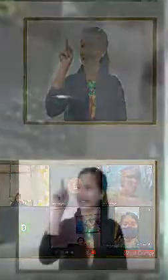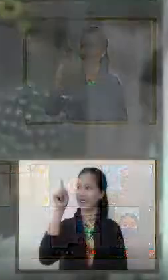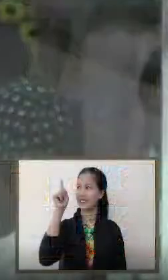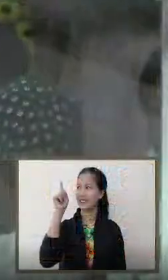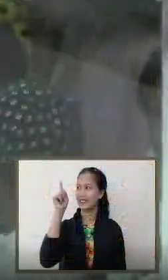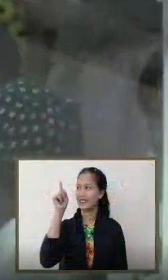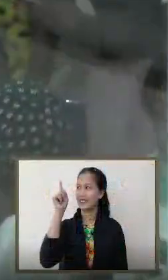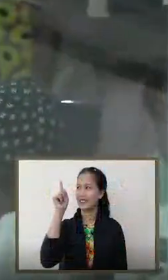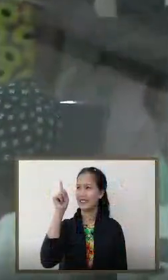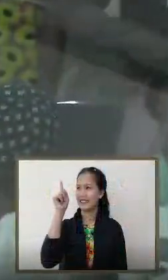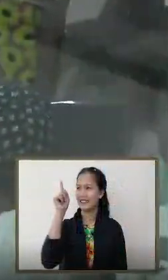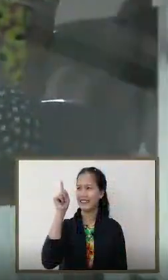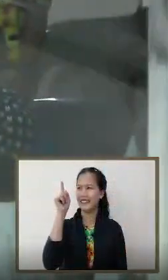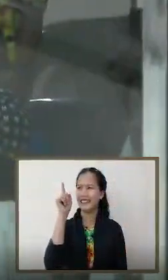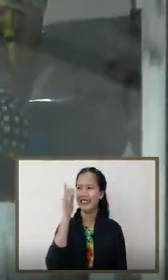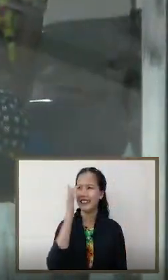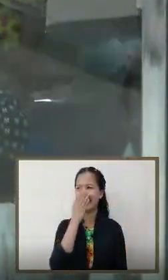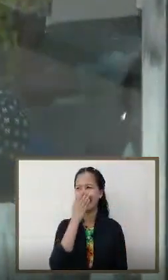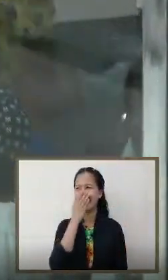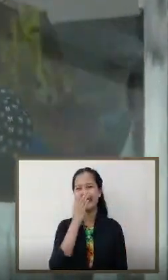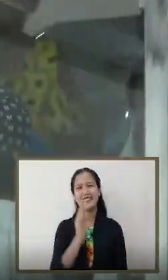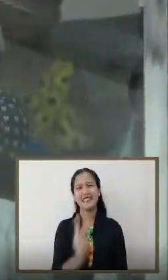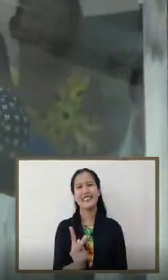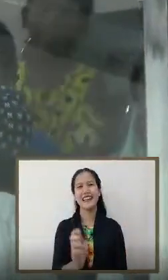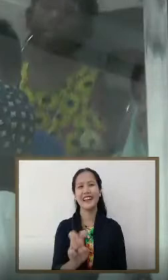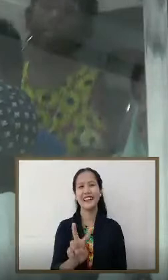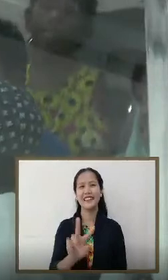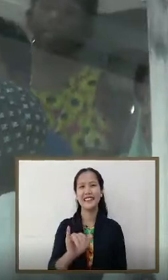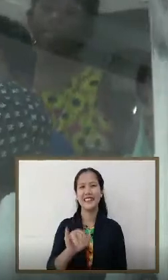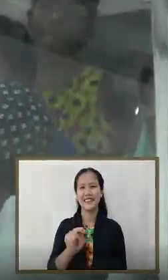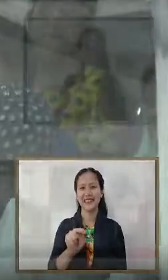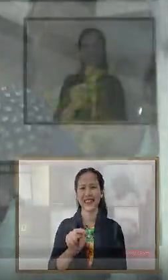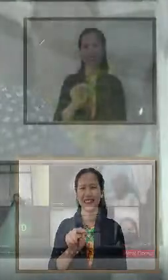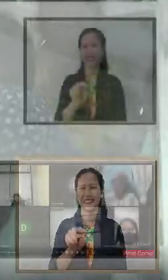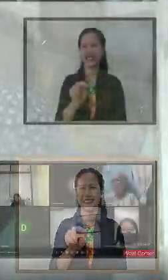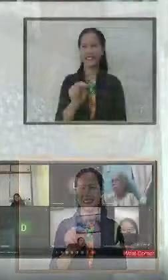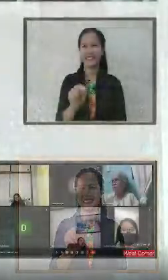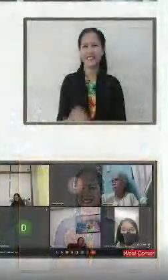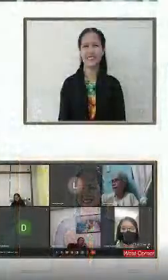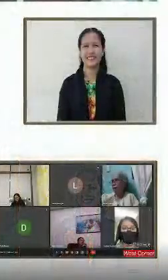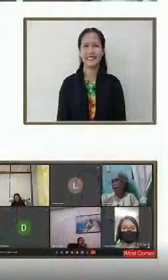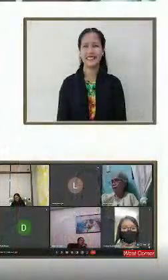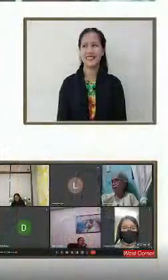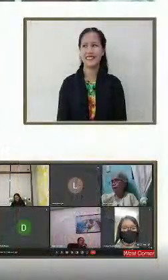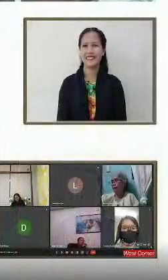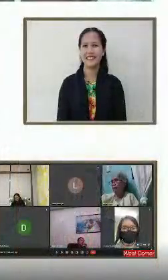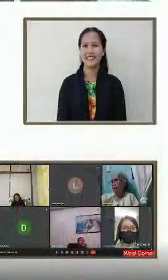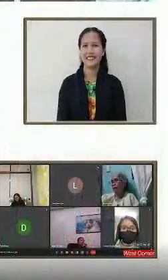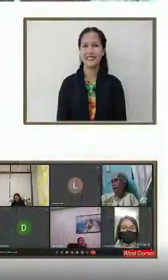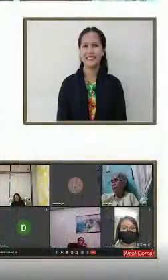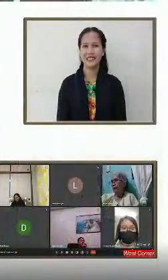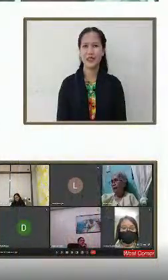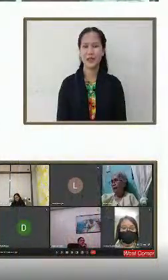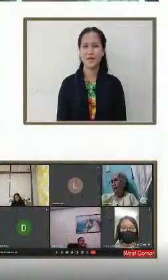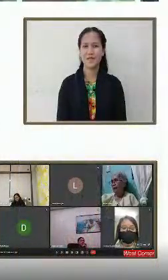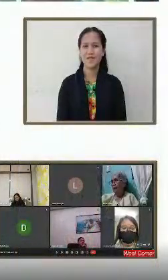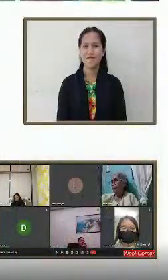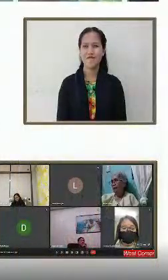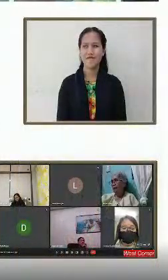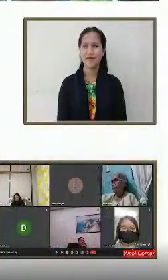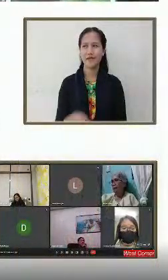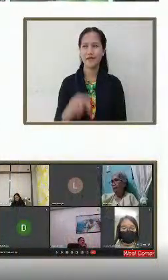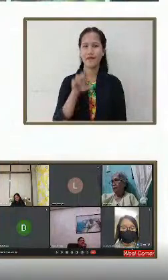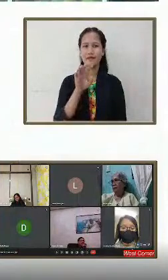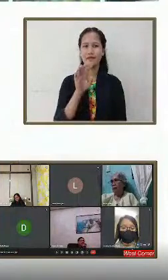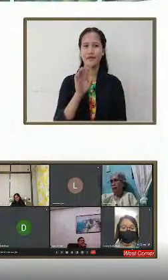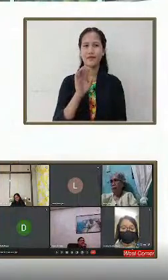no? Amen. Palakpakan natin. Bisita rin nila si Evian or Evian Calvadores.